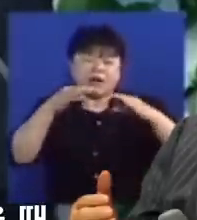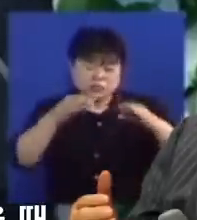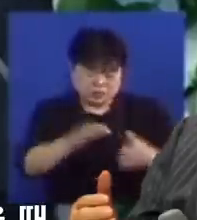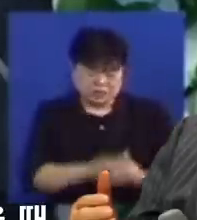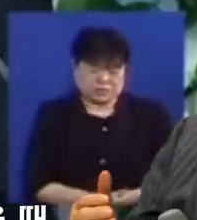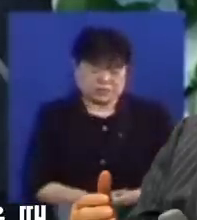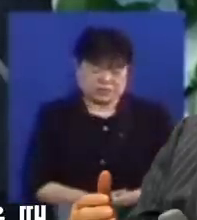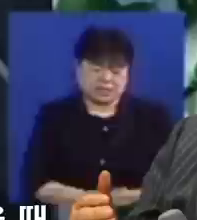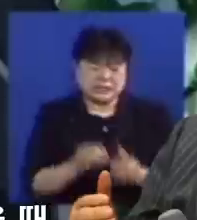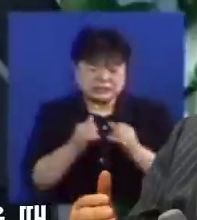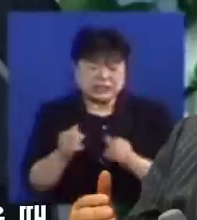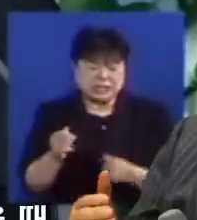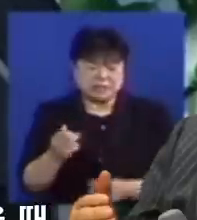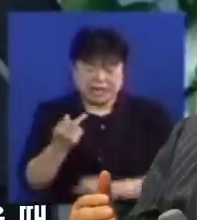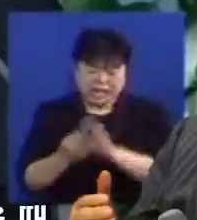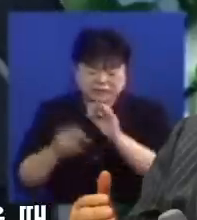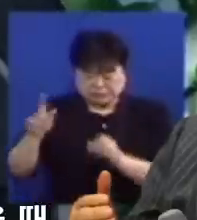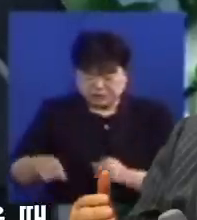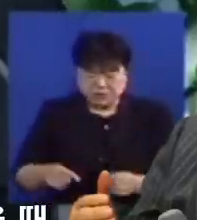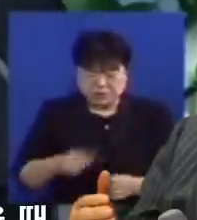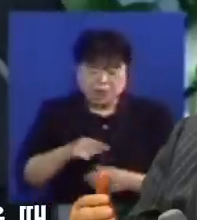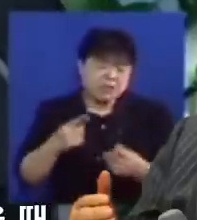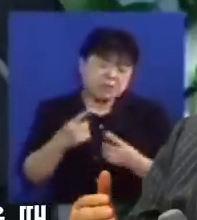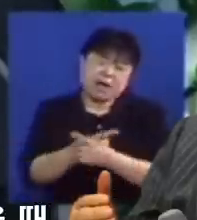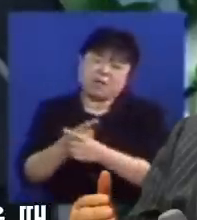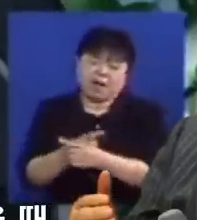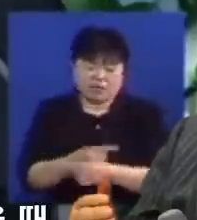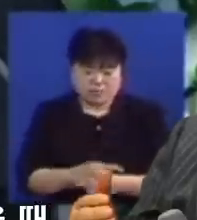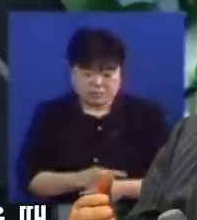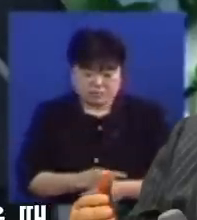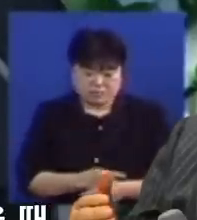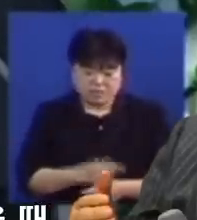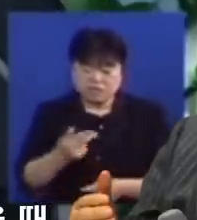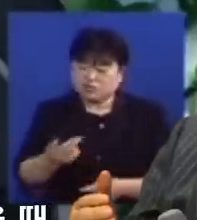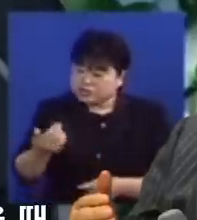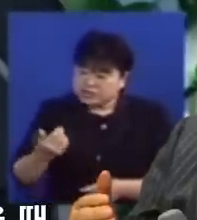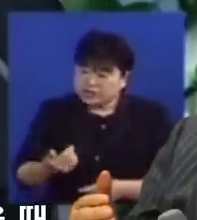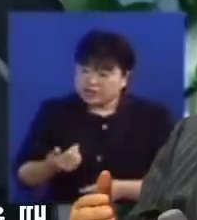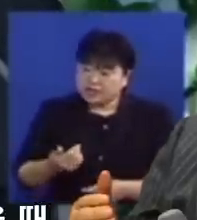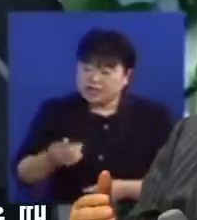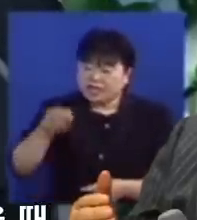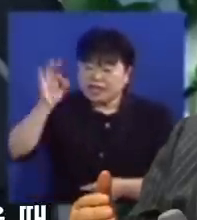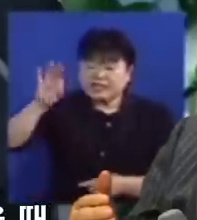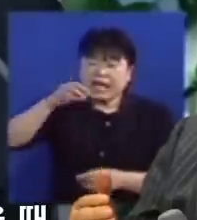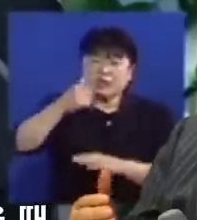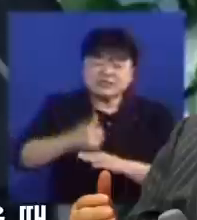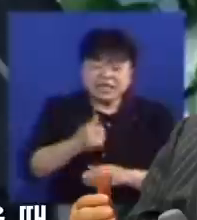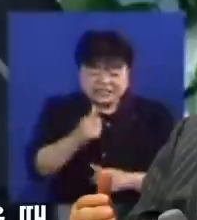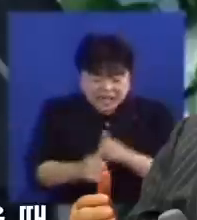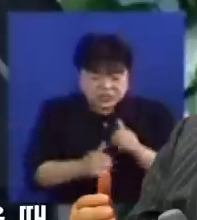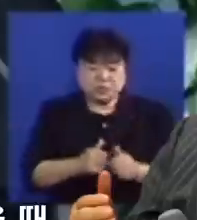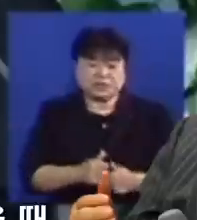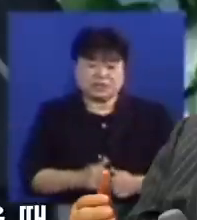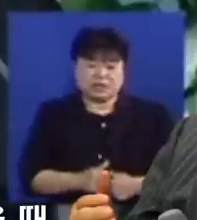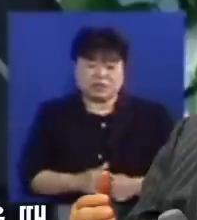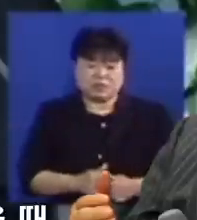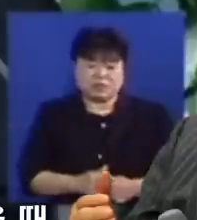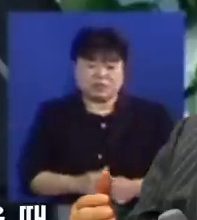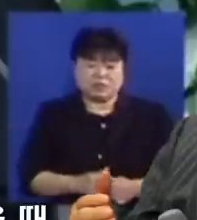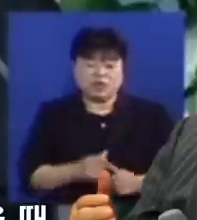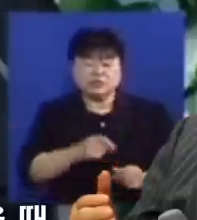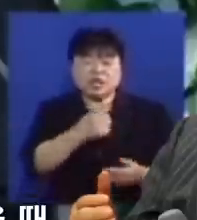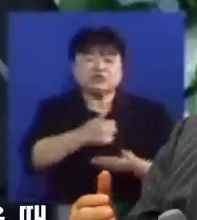인심이 조석변입니다. 한 주일 전에 다윗의 자손이여 장차 세상에 오실 메시아라고 그렇게 찬양을 하던